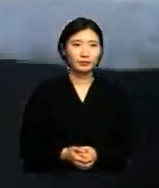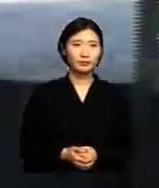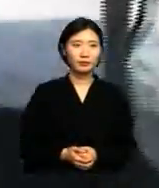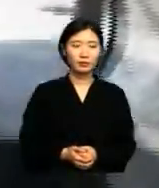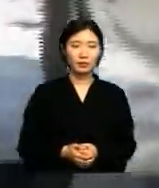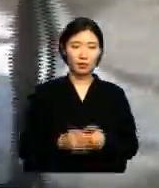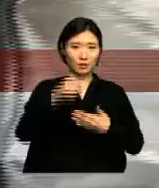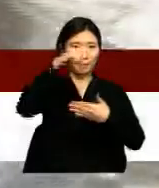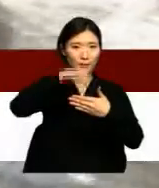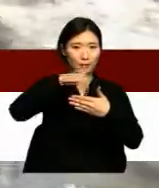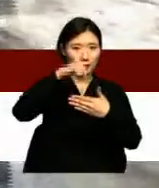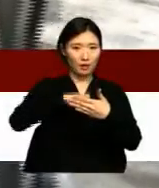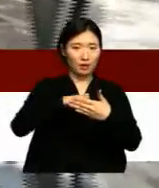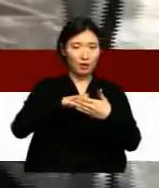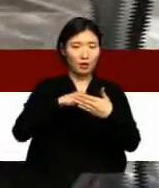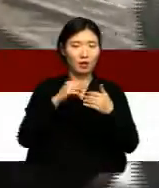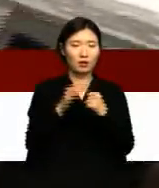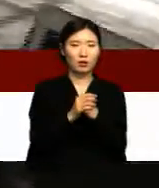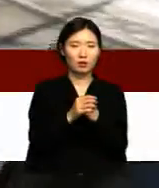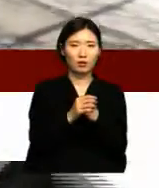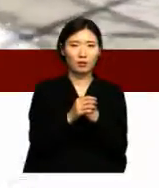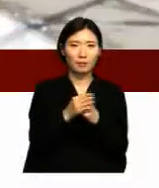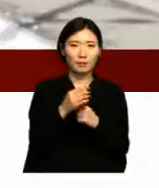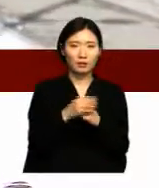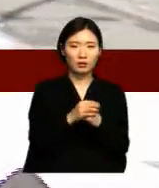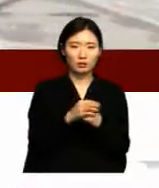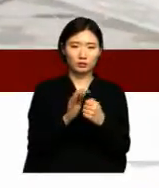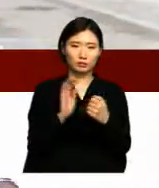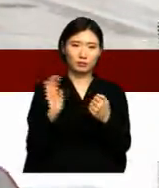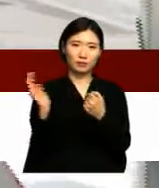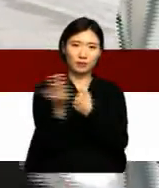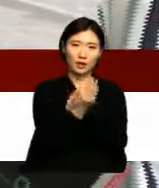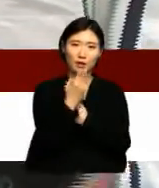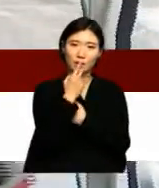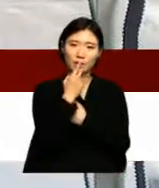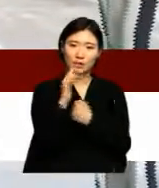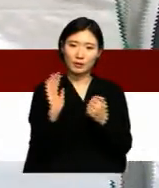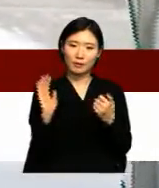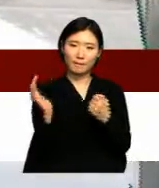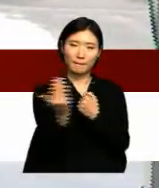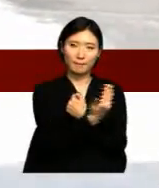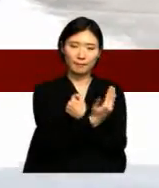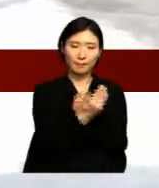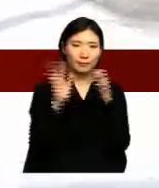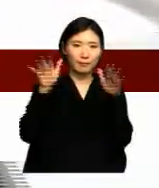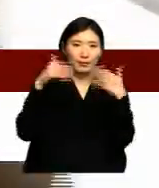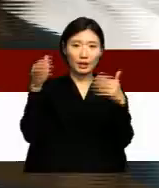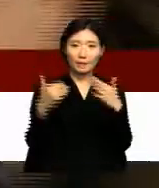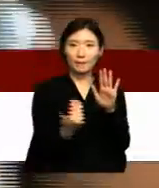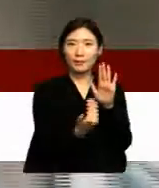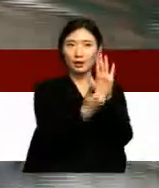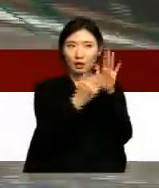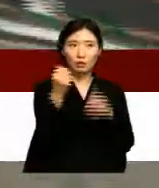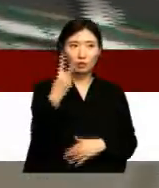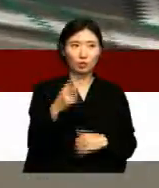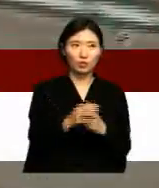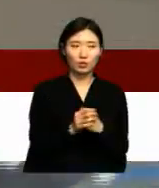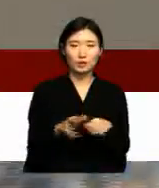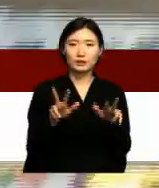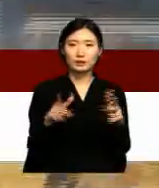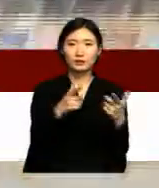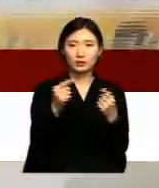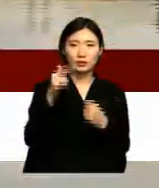자, 이 안쪽으로 들어와 보면요. 보시는 것처럼 사방이 비닐로 막혀 있기 때문에 바람은 막아주고 있습니다. 그리고 또